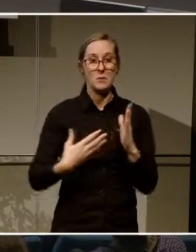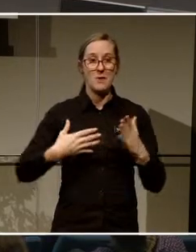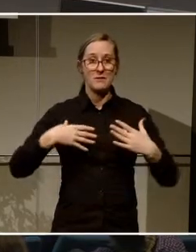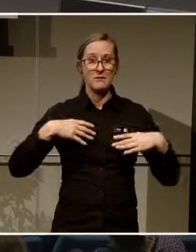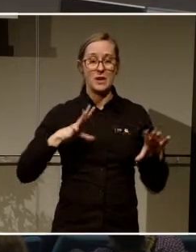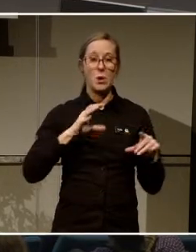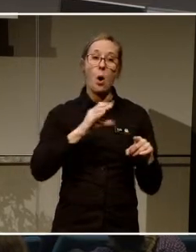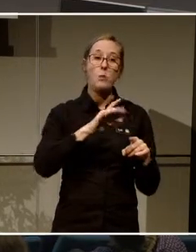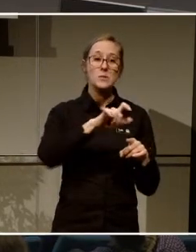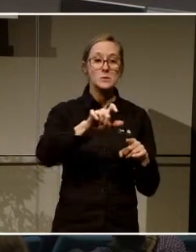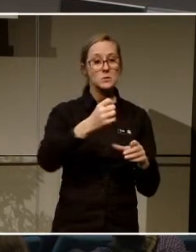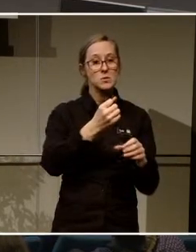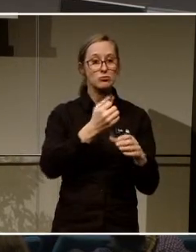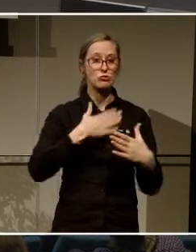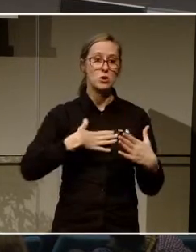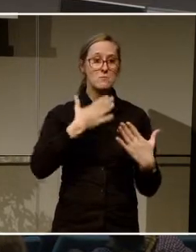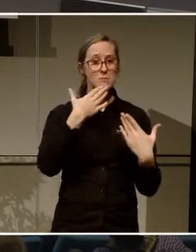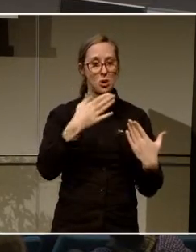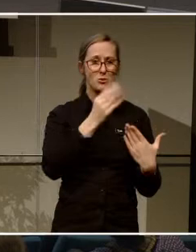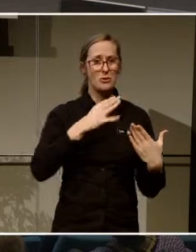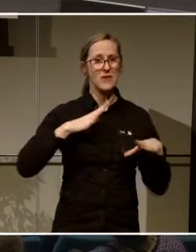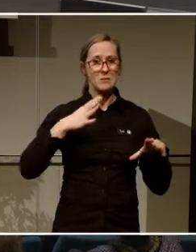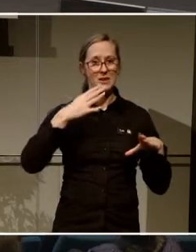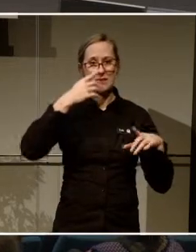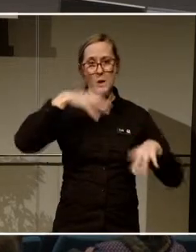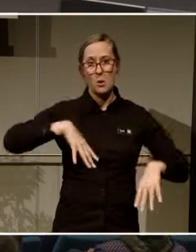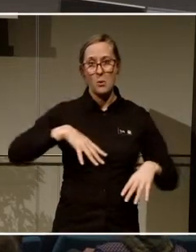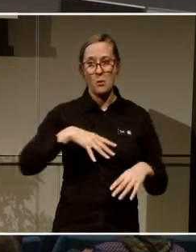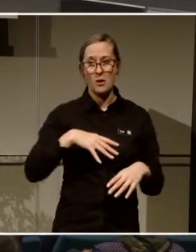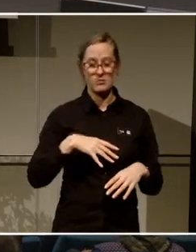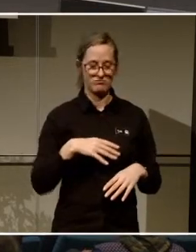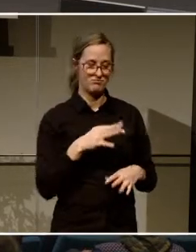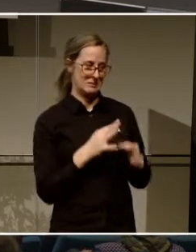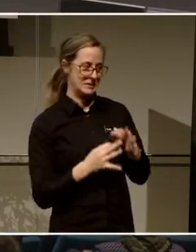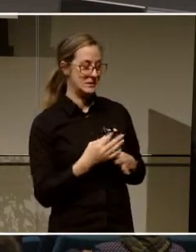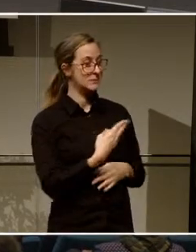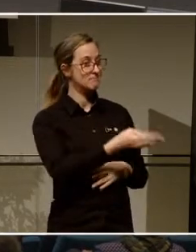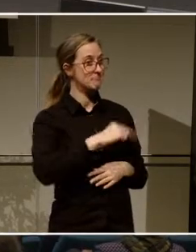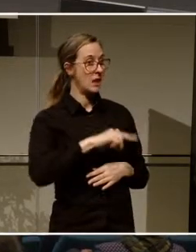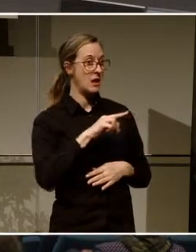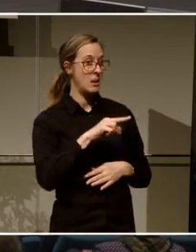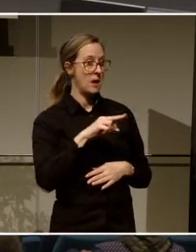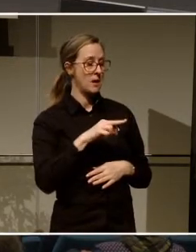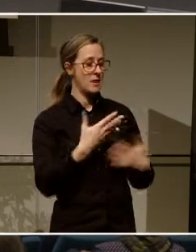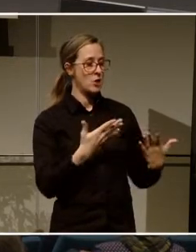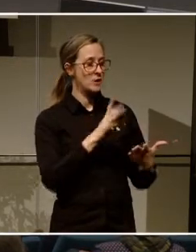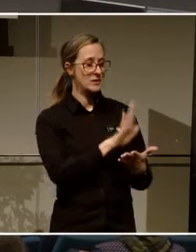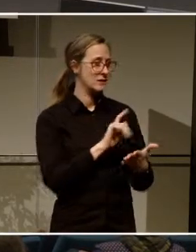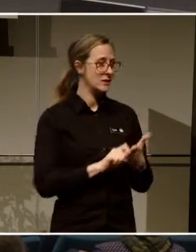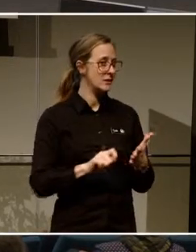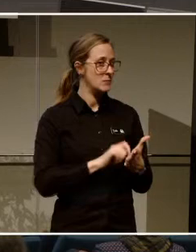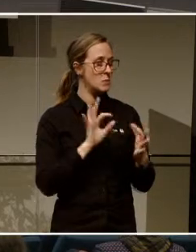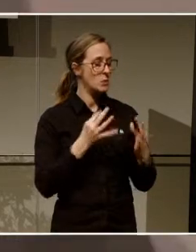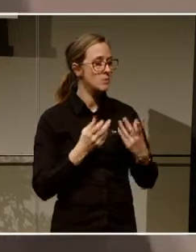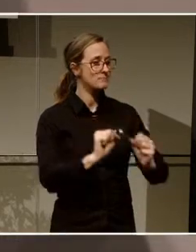som tycker det är bra. Nej, det är en utmaning. All right. Rebecca, vad har du för tips? Hur ska man